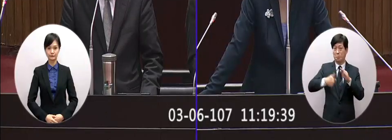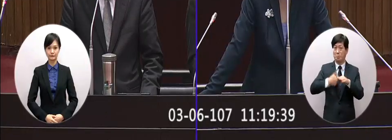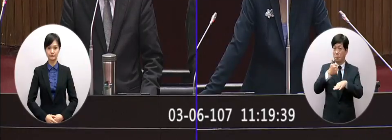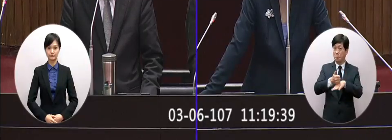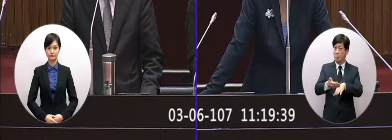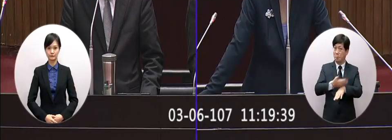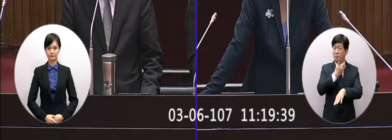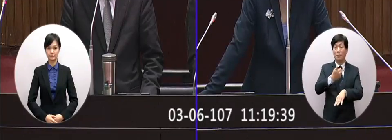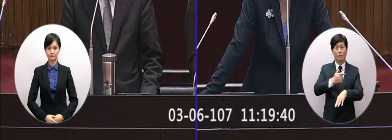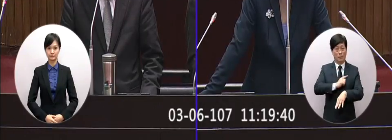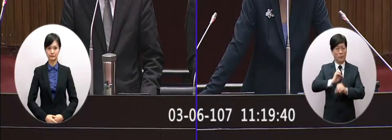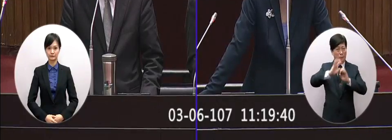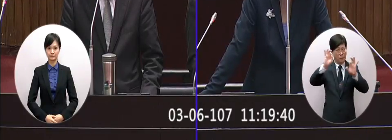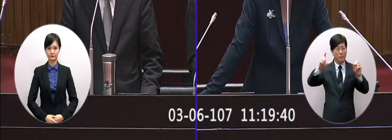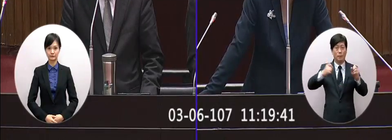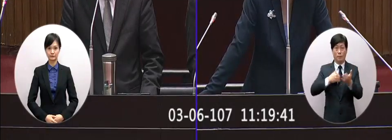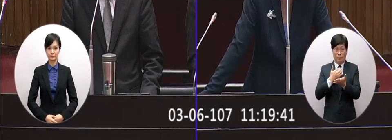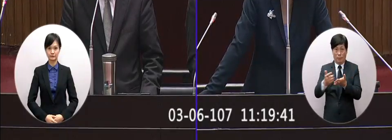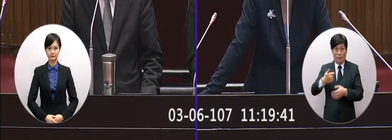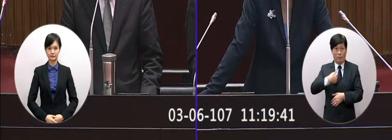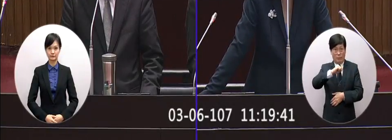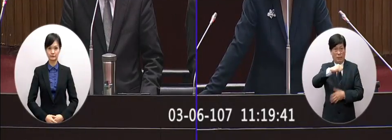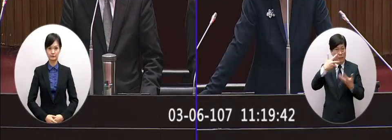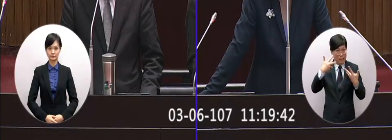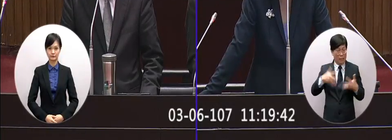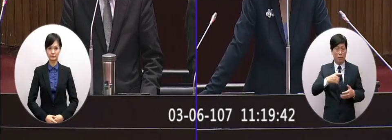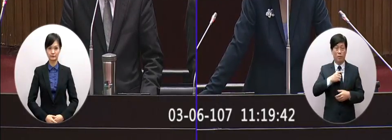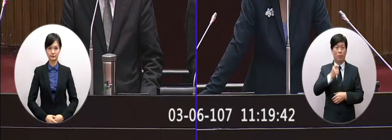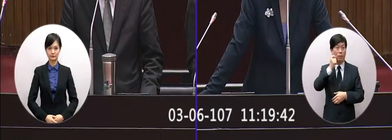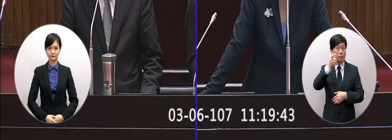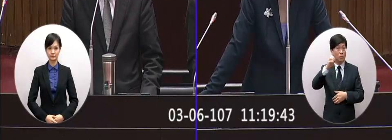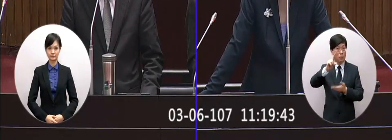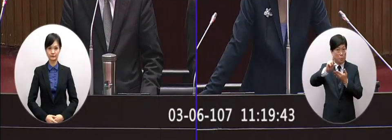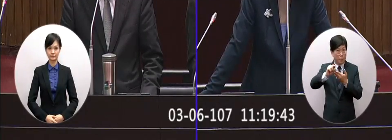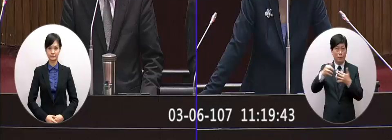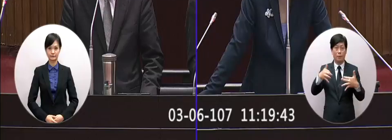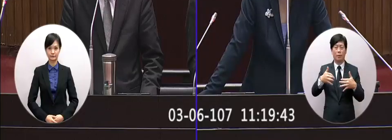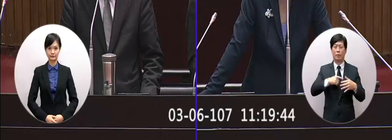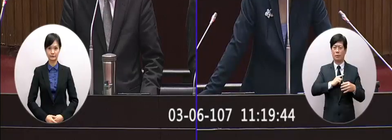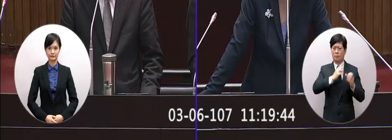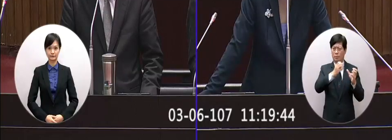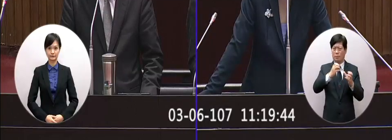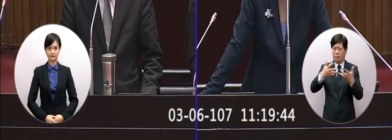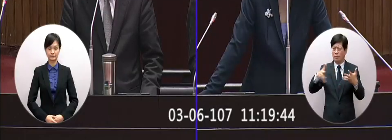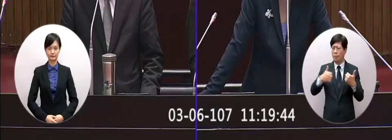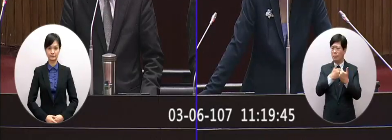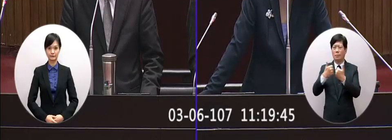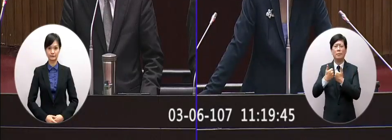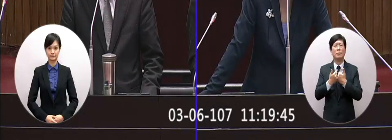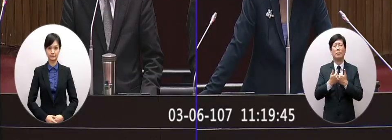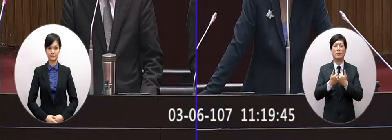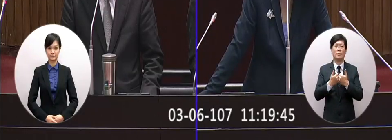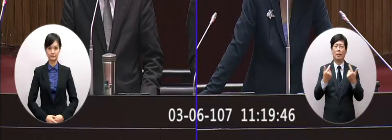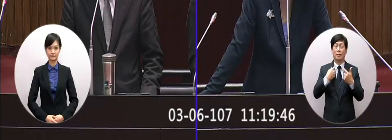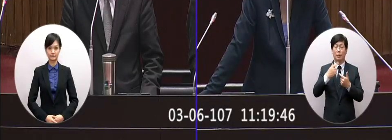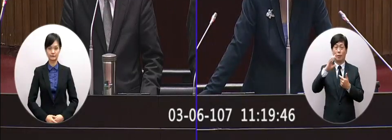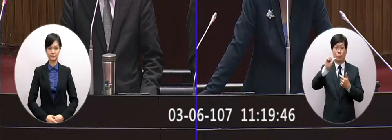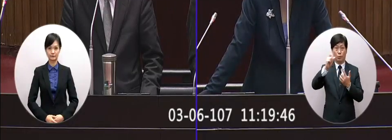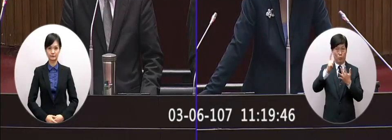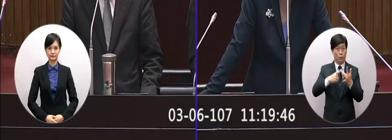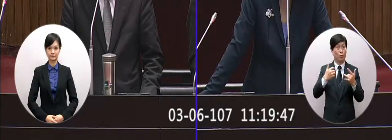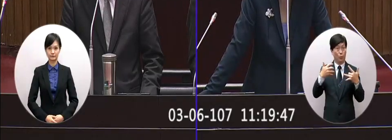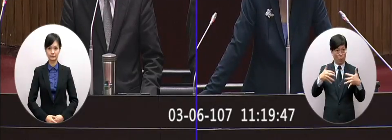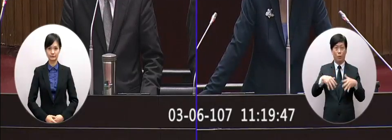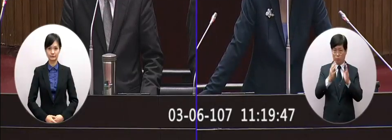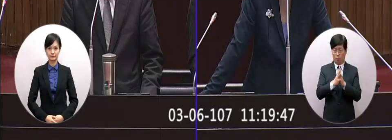后呢，你就一致说要解决我们台湾很多的地心的问题嘛，所以你办了非常多的会议嘛，也包括解决五缺的问